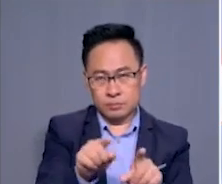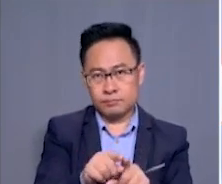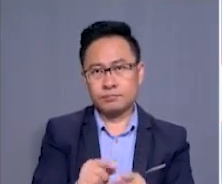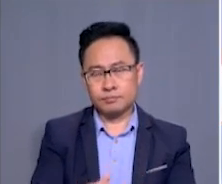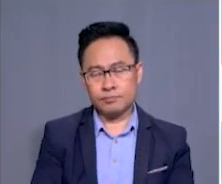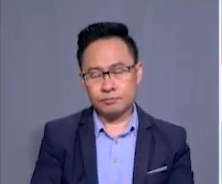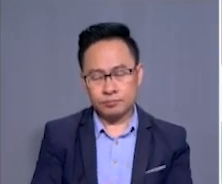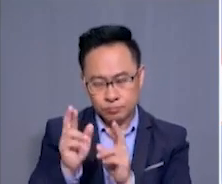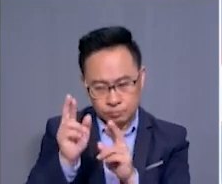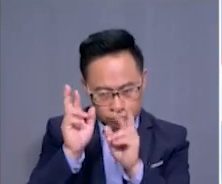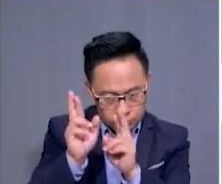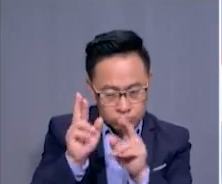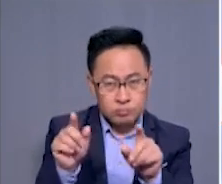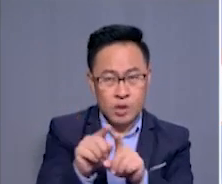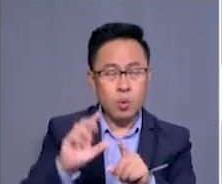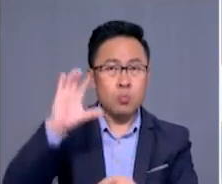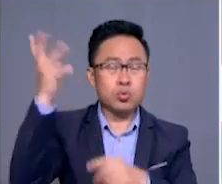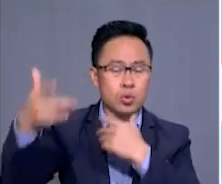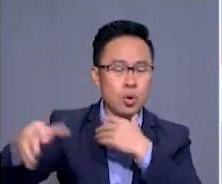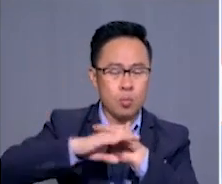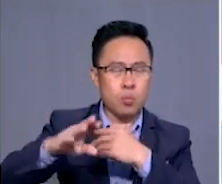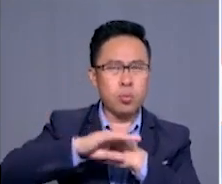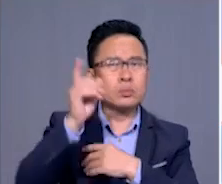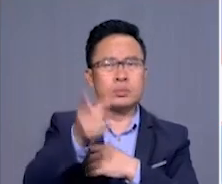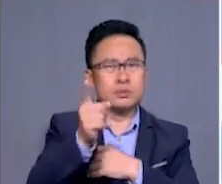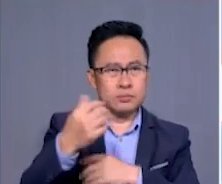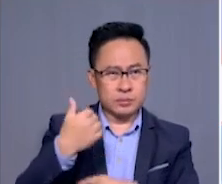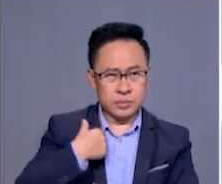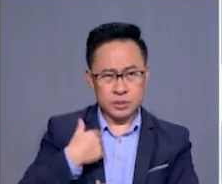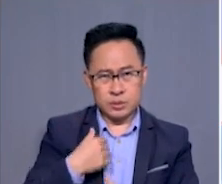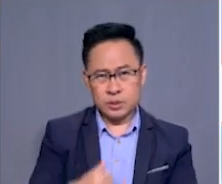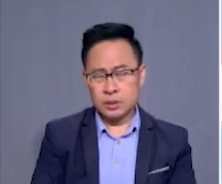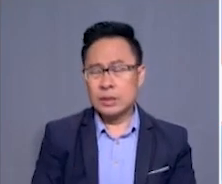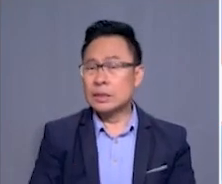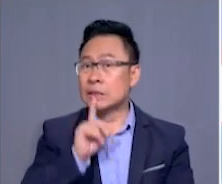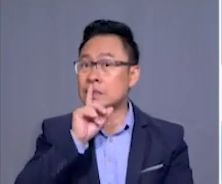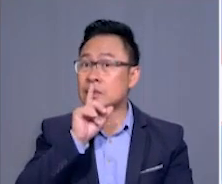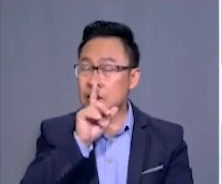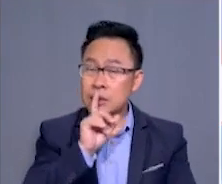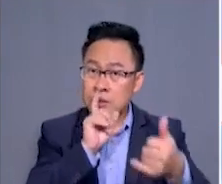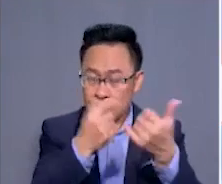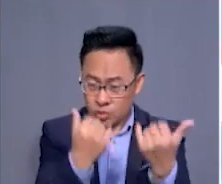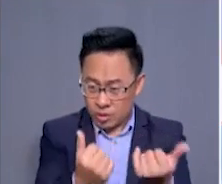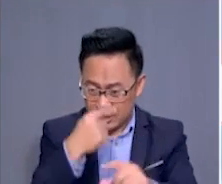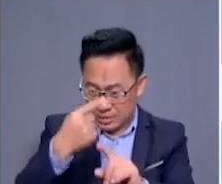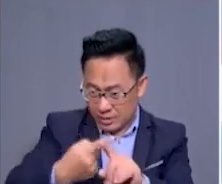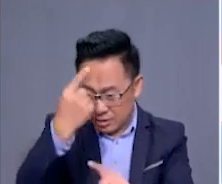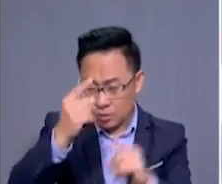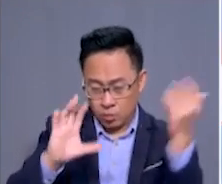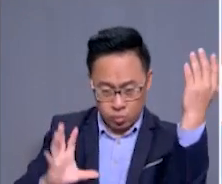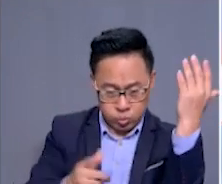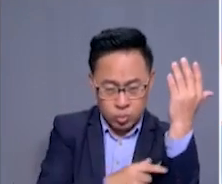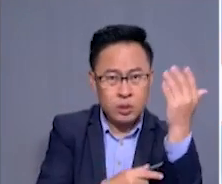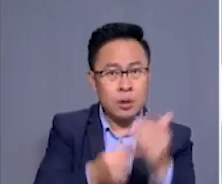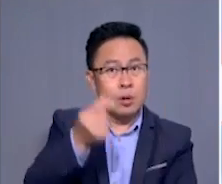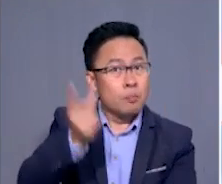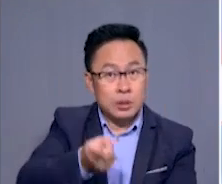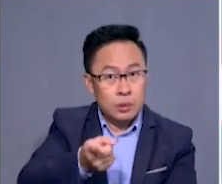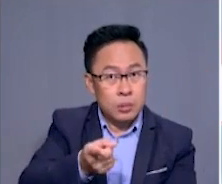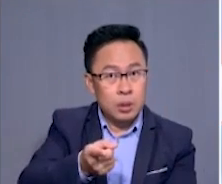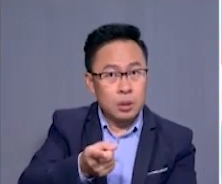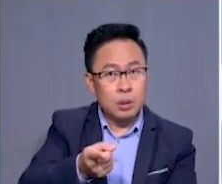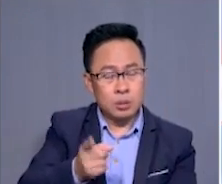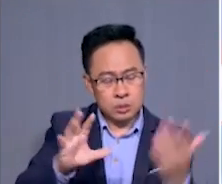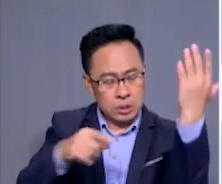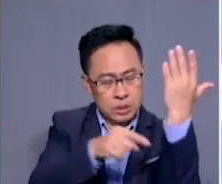ครับ ค่ะ ท่านรองอธิบดีครับโดยปกติตามฤดูกาลแล้วเนี่ยนะครับมันเป็นช่วงเวลาปกติไหมฮะที่จะมีพายุโซนร้อนเข้ามา